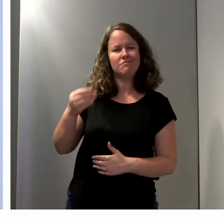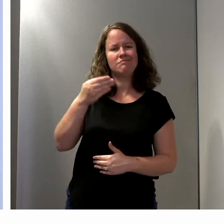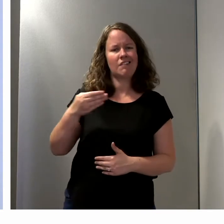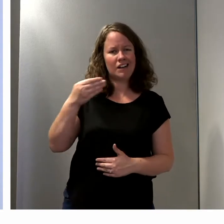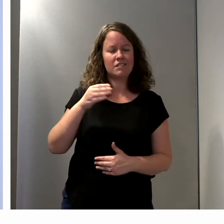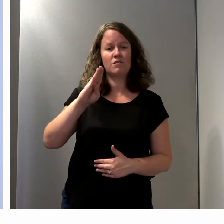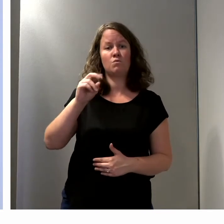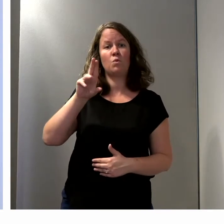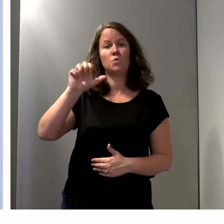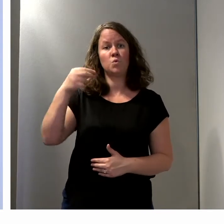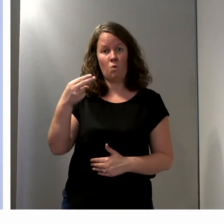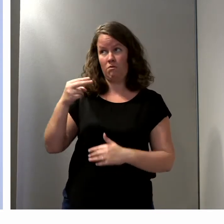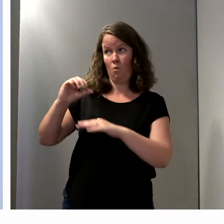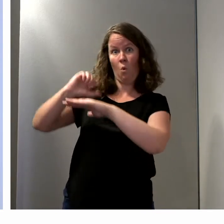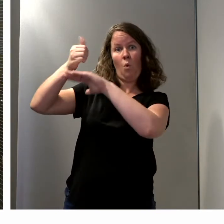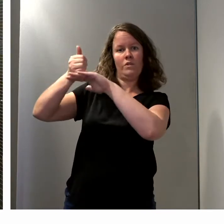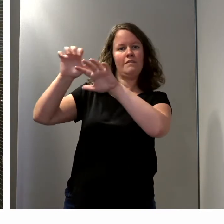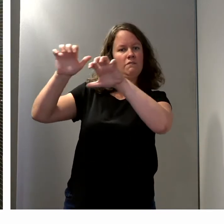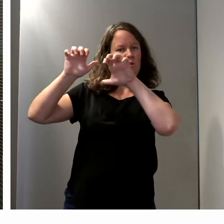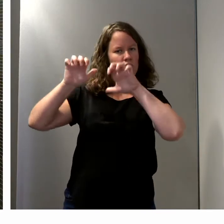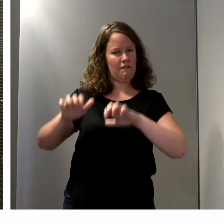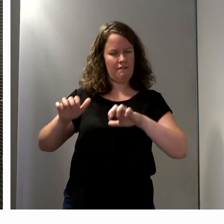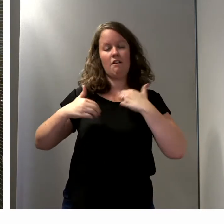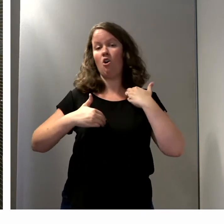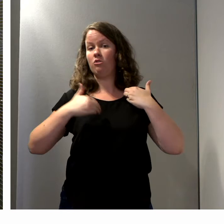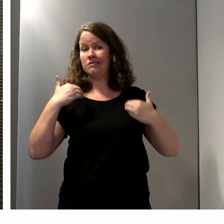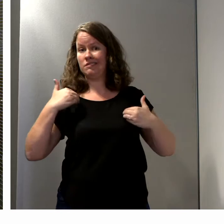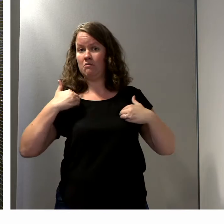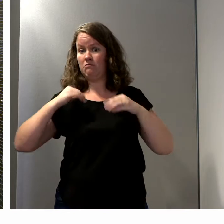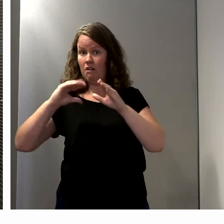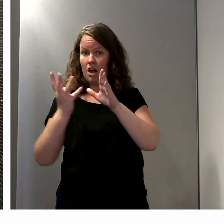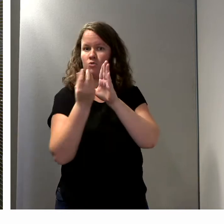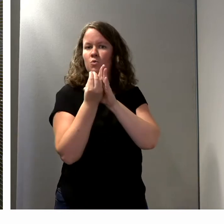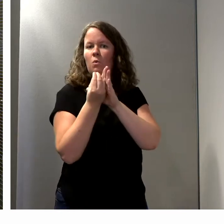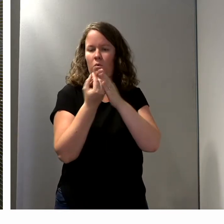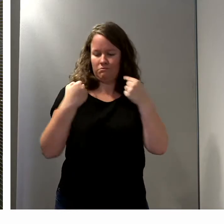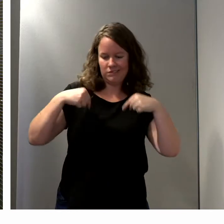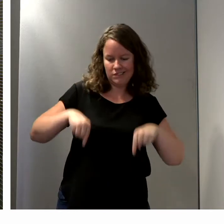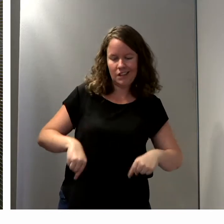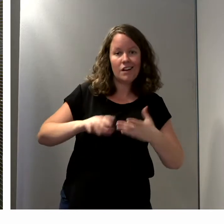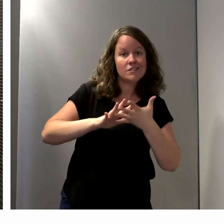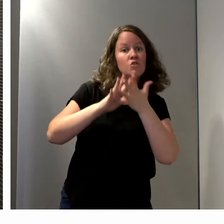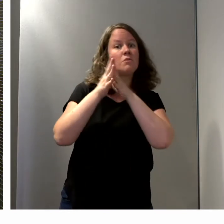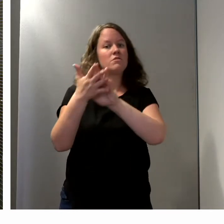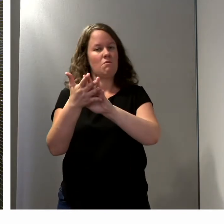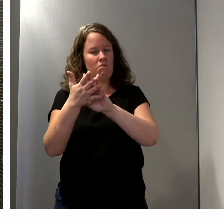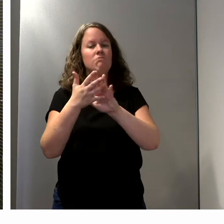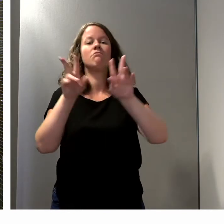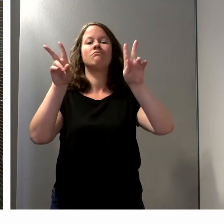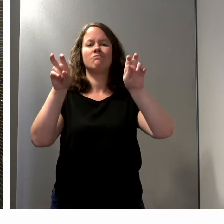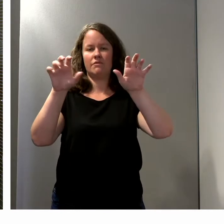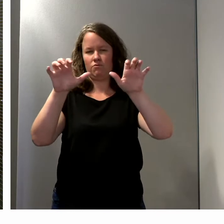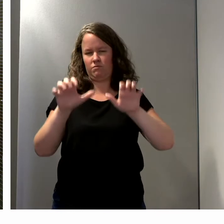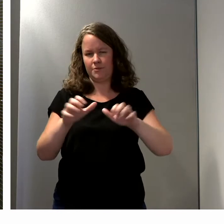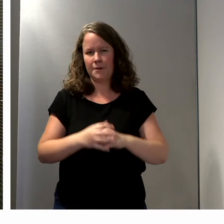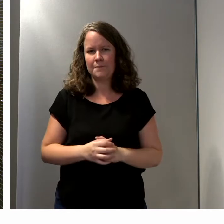fonctionnaire handicap et à l'inclusion du ministère de la Transformation et de la Fonction publique et chef du pôle design